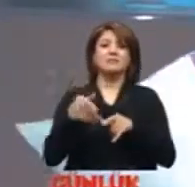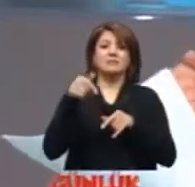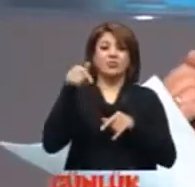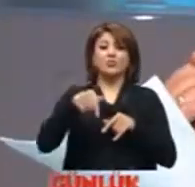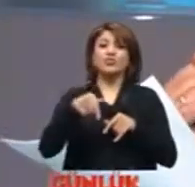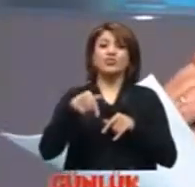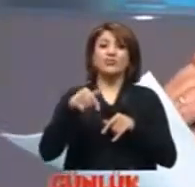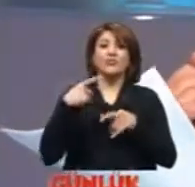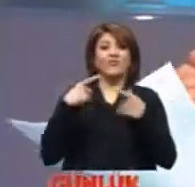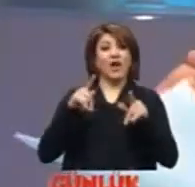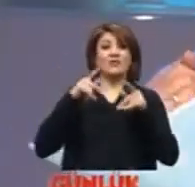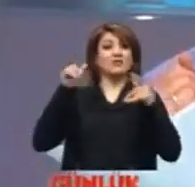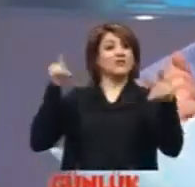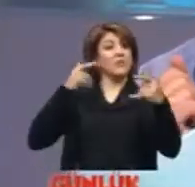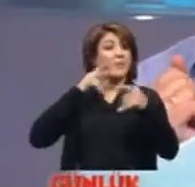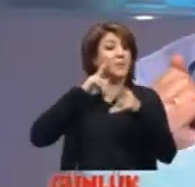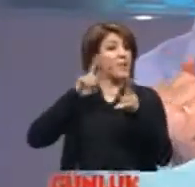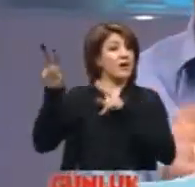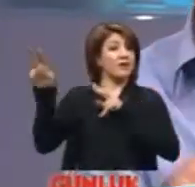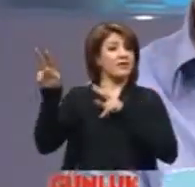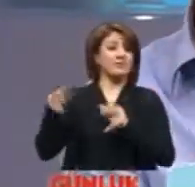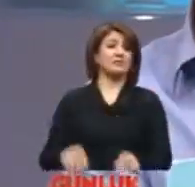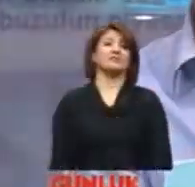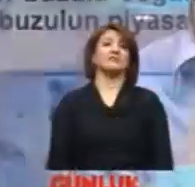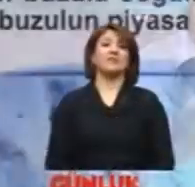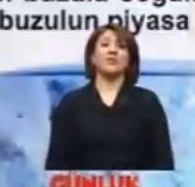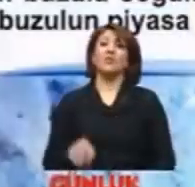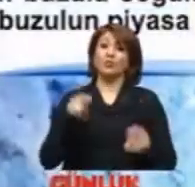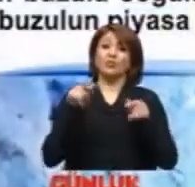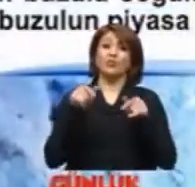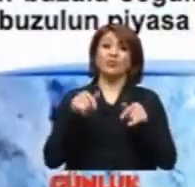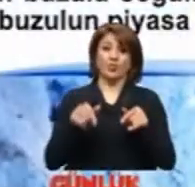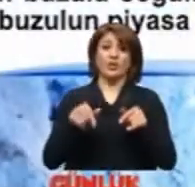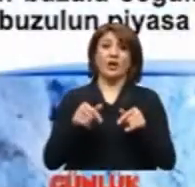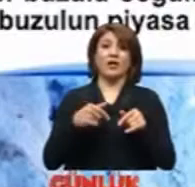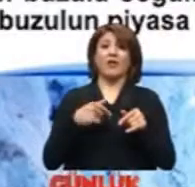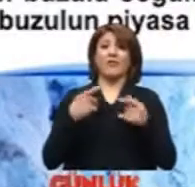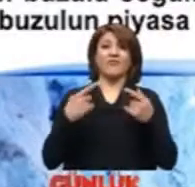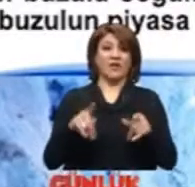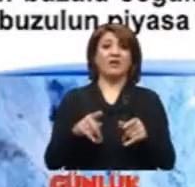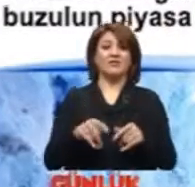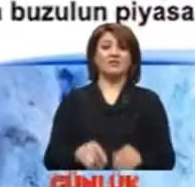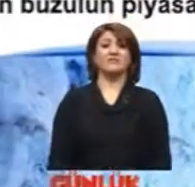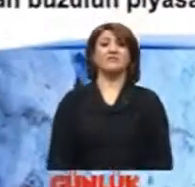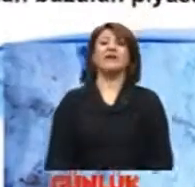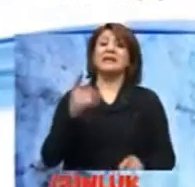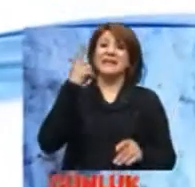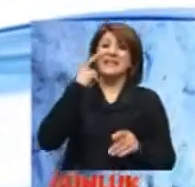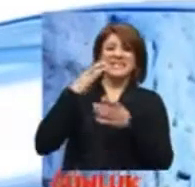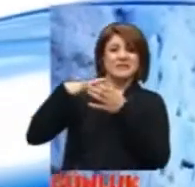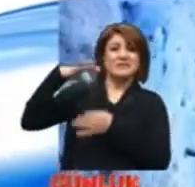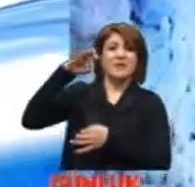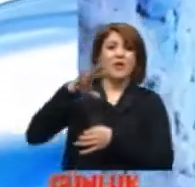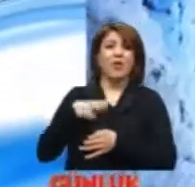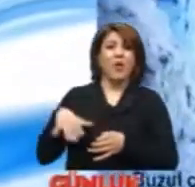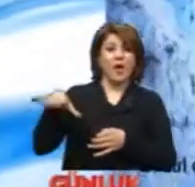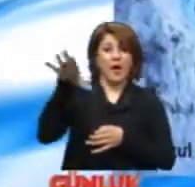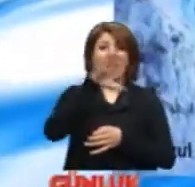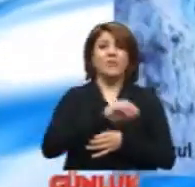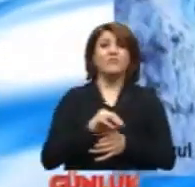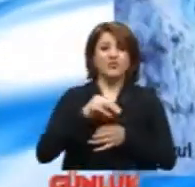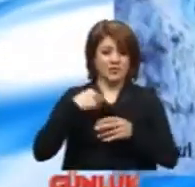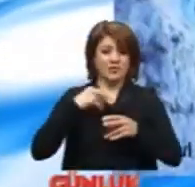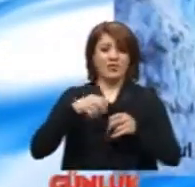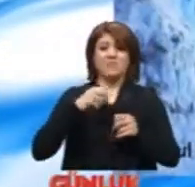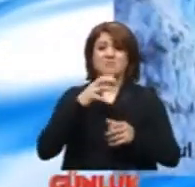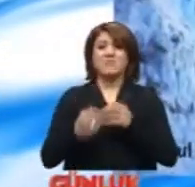bunu nasıl bulacaksın. Tamam. Sürpriz olacak gibi. Gerçi hani bu da tabii ki bir tüketim malzemesi. İnsanoğlu her türlü materyali tüketip sömürmeden